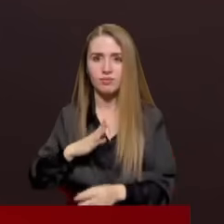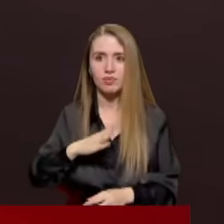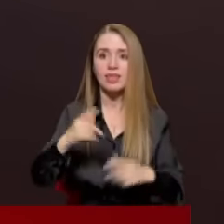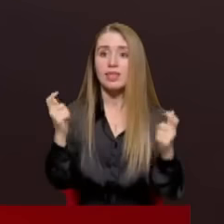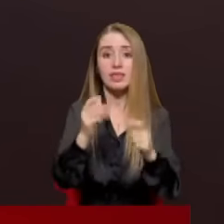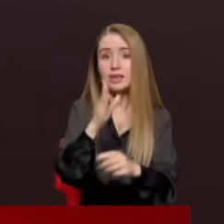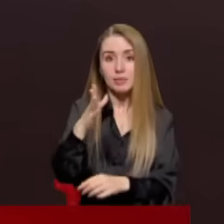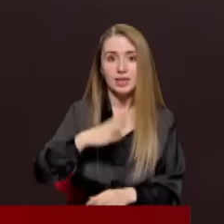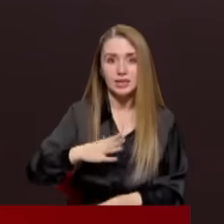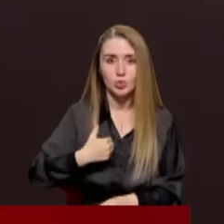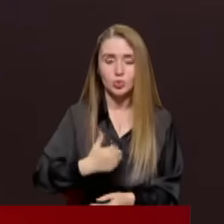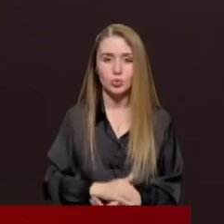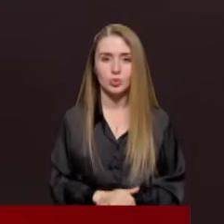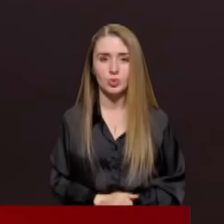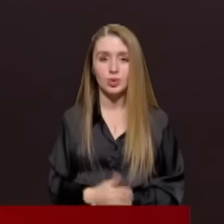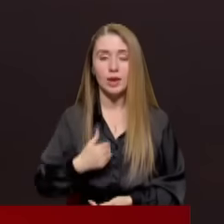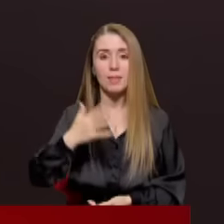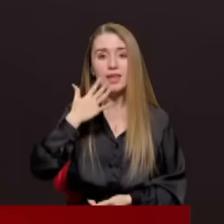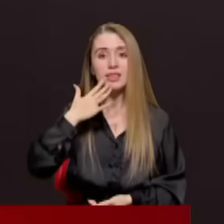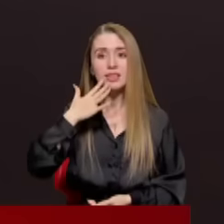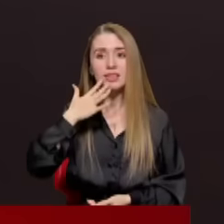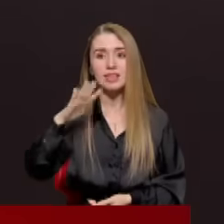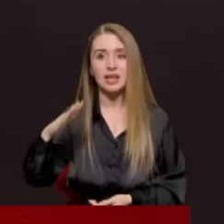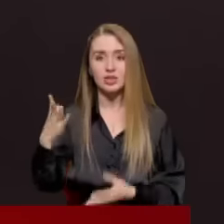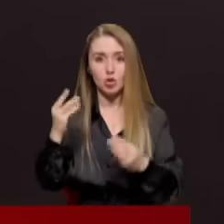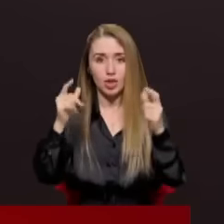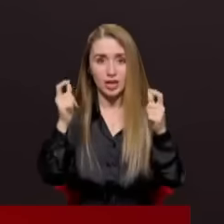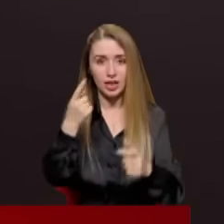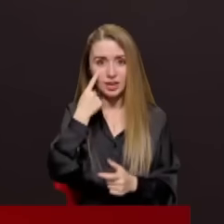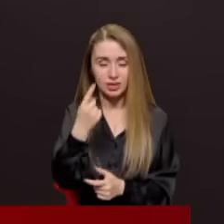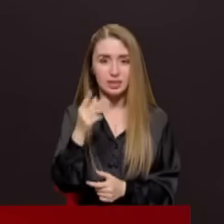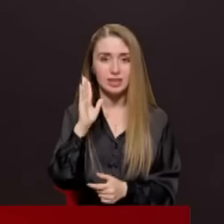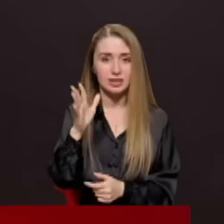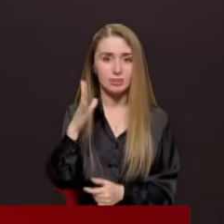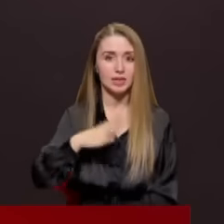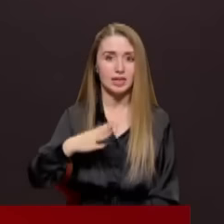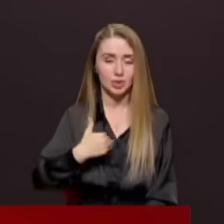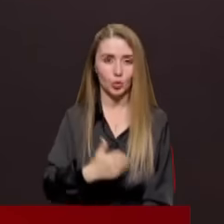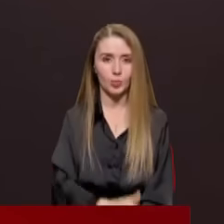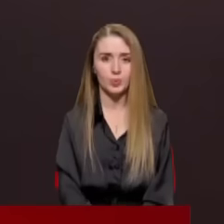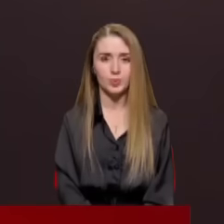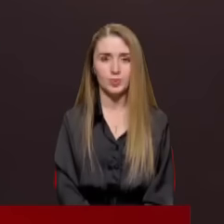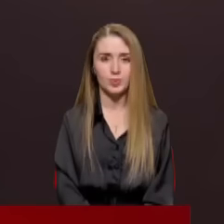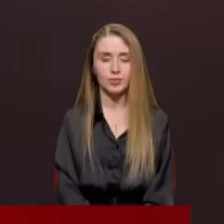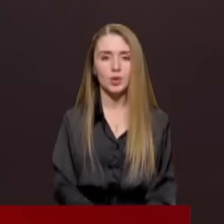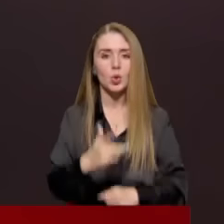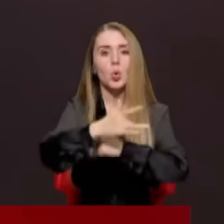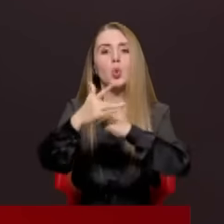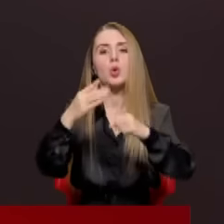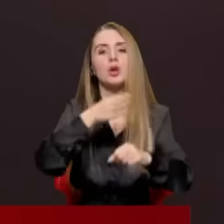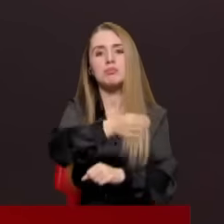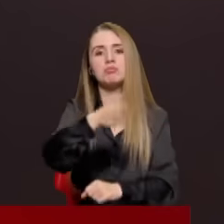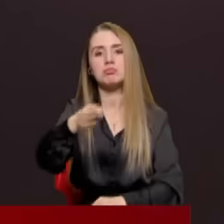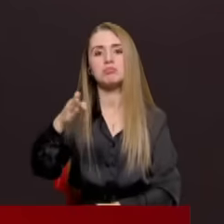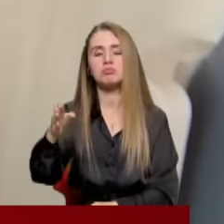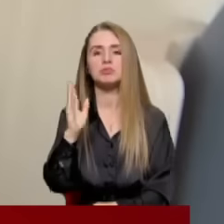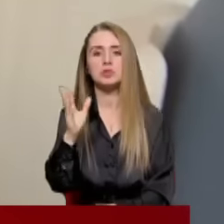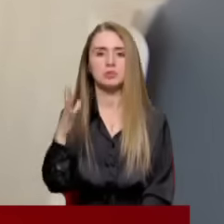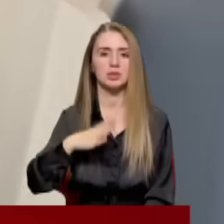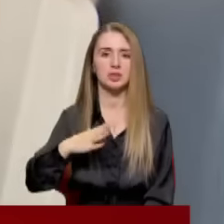Nerelere gitmek istersin? Ben denize böyle bilmem böyle tur falan yapıyorsak böyle ülke ülke oralara gitmek iyi